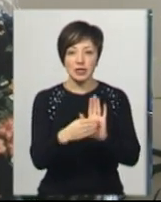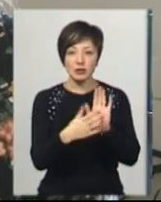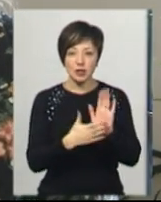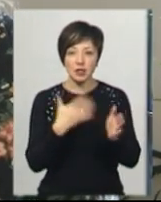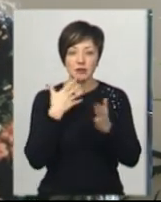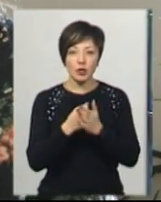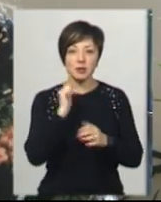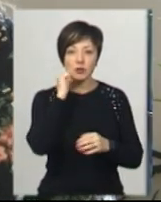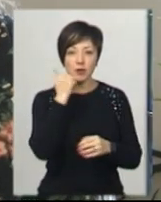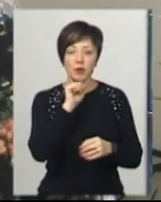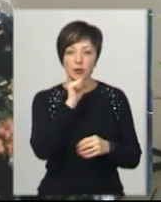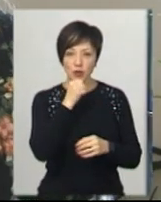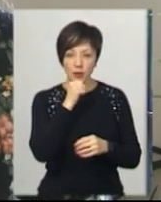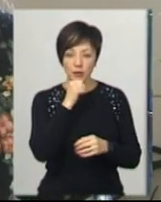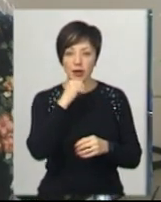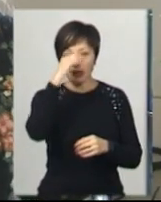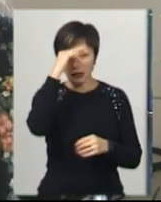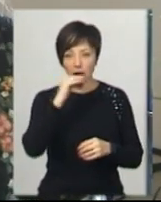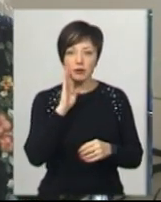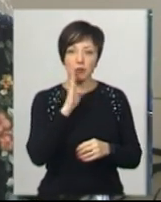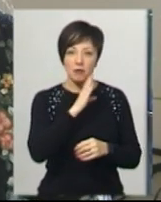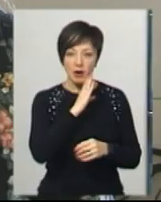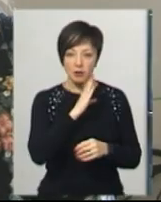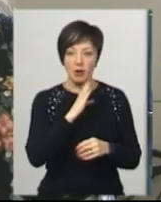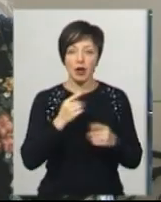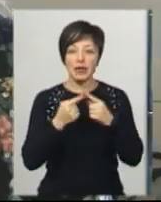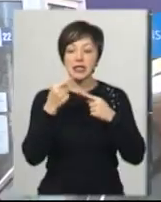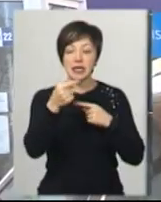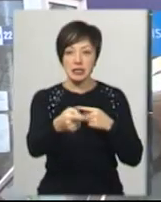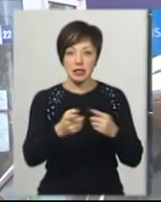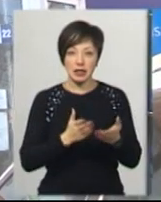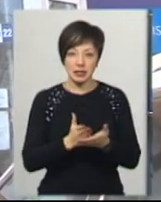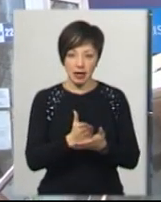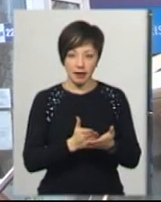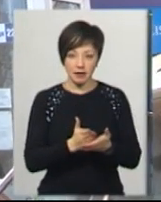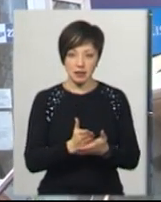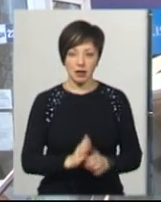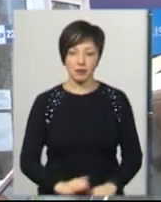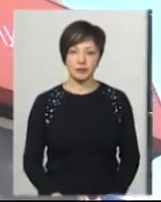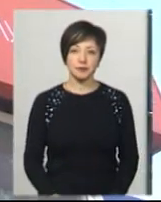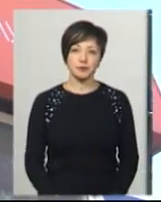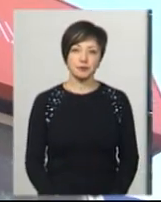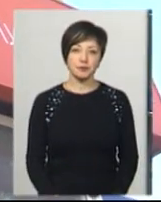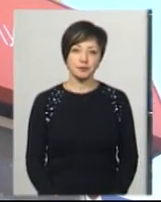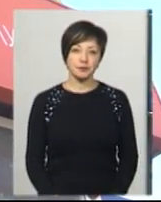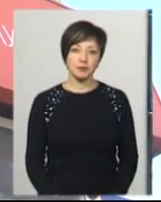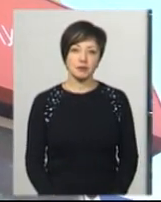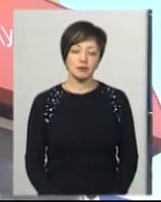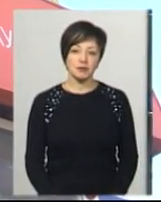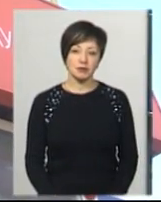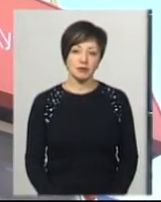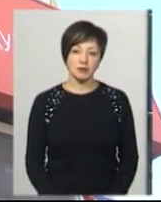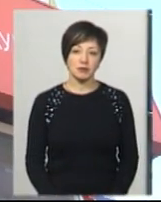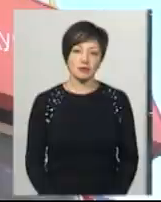своїм дідусям, бабусям, татам, маму у дистанційних сервісах. Андрій Гуменний, Іван Мовчан. Новини на Суспільному.